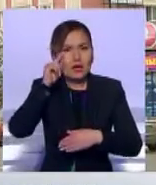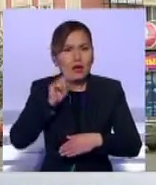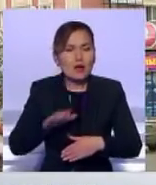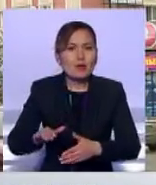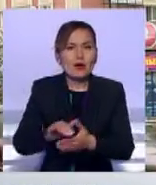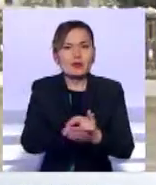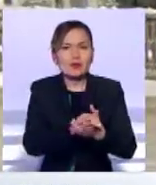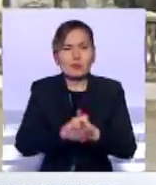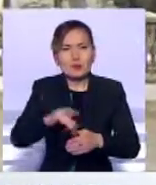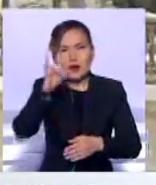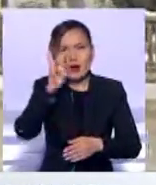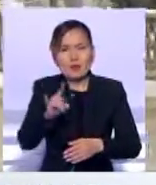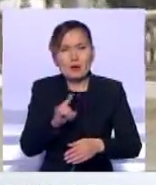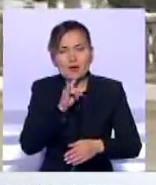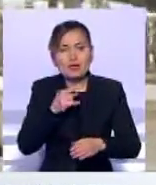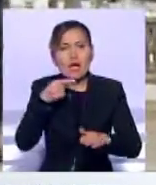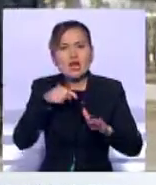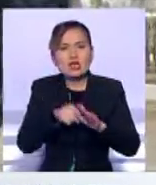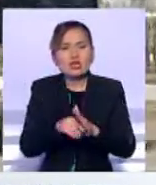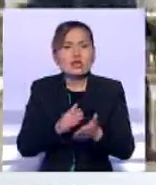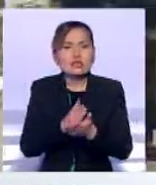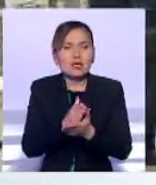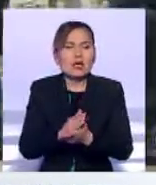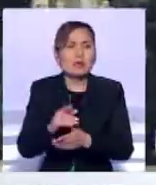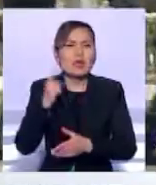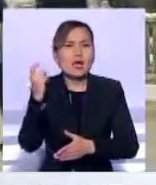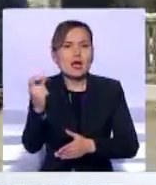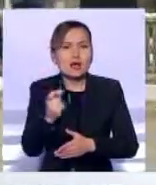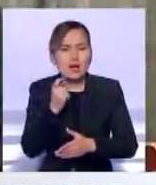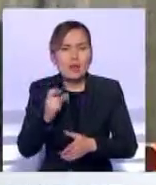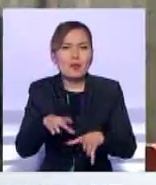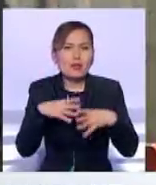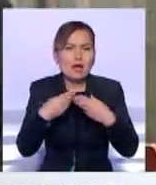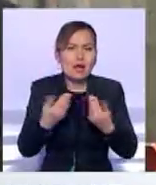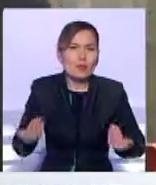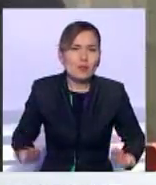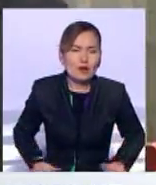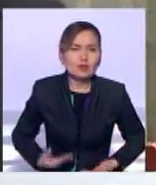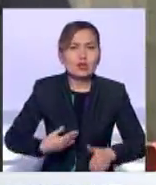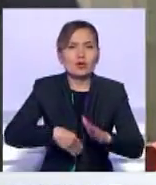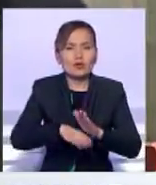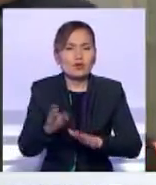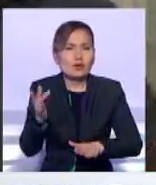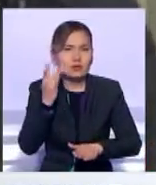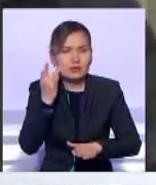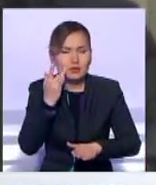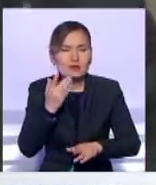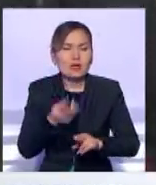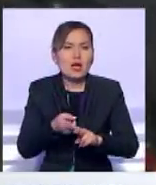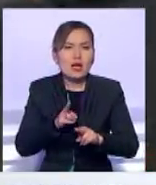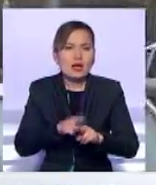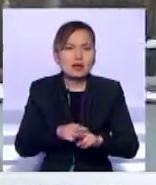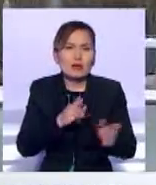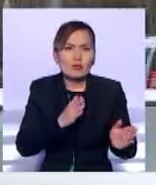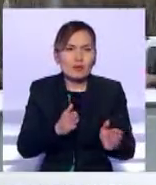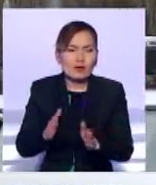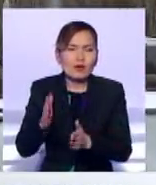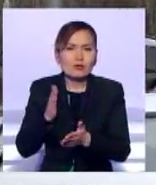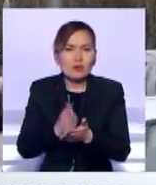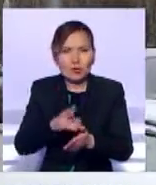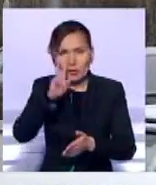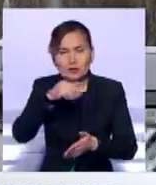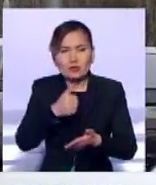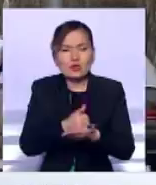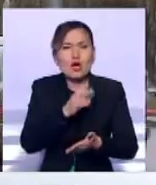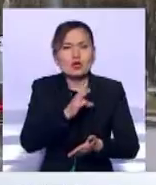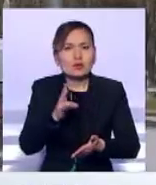көшбасшы ел атануына Қазақстанның ішкі саясаты, экономикасы, әлеметтік жағдайының тұрақты болуы түрткі болды. Бұл ретте Нұрсұлтан Назарбаевтың жыл